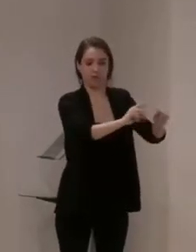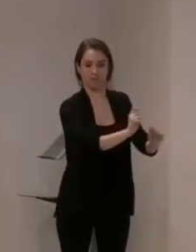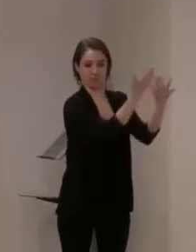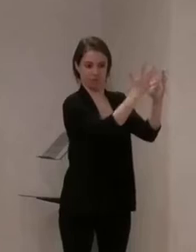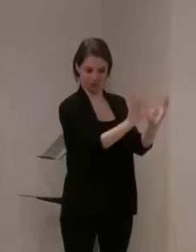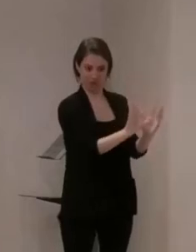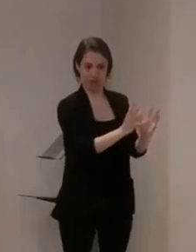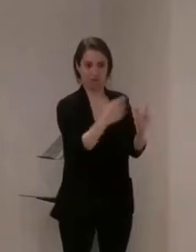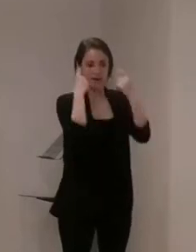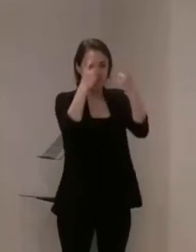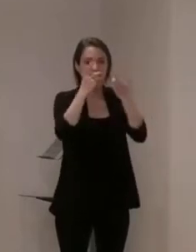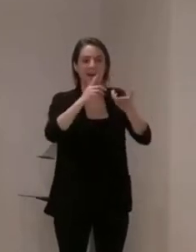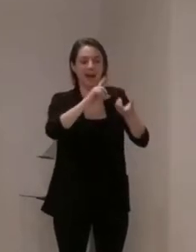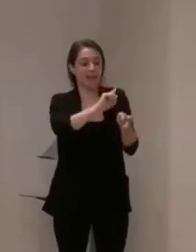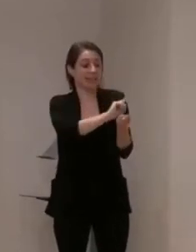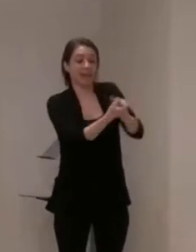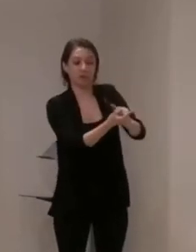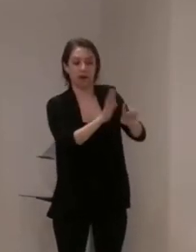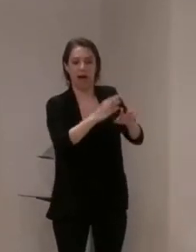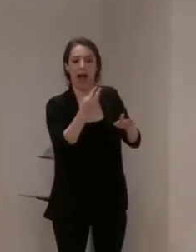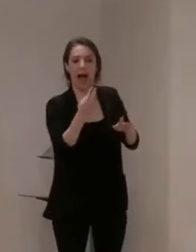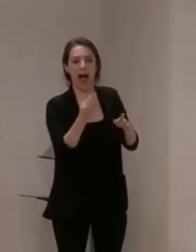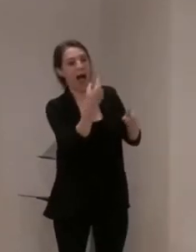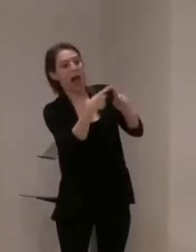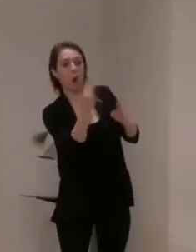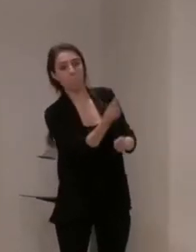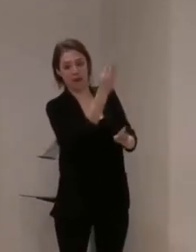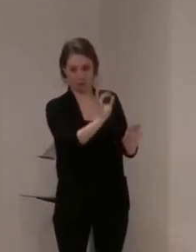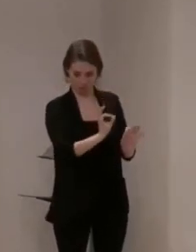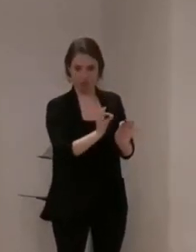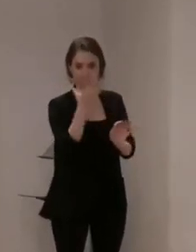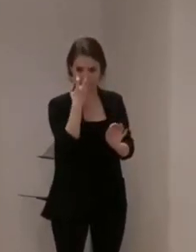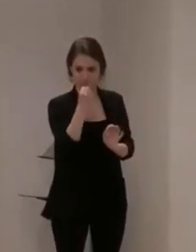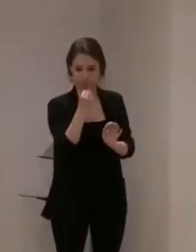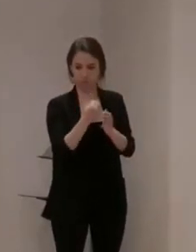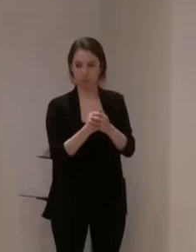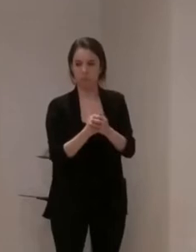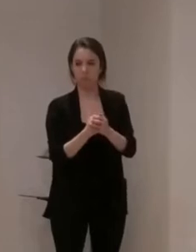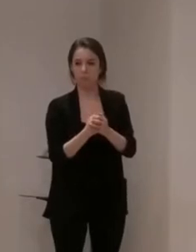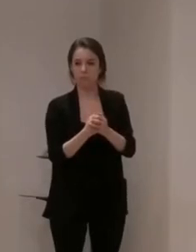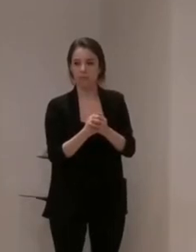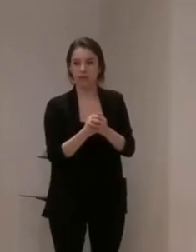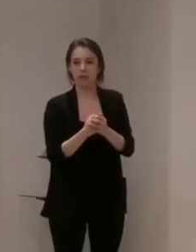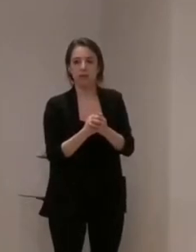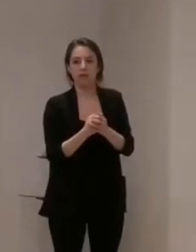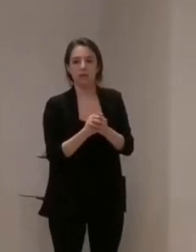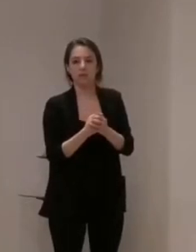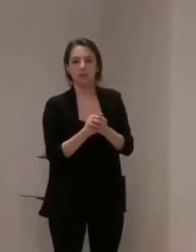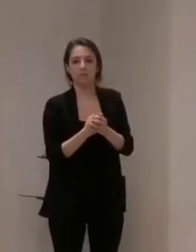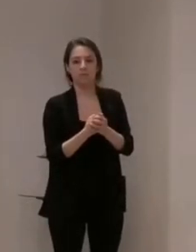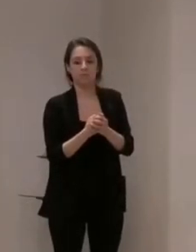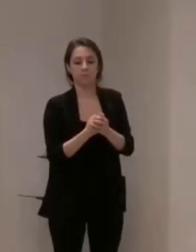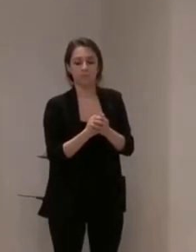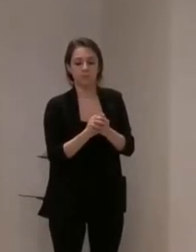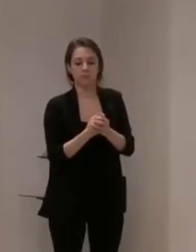de ser el que és, però això té alma. I per tant, el que s'hi pot fer, dependrà